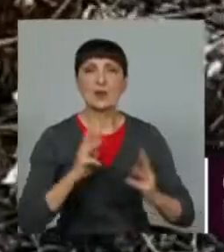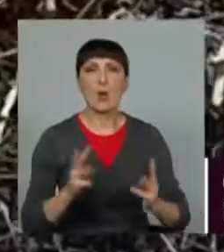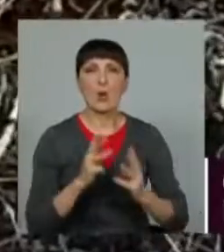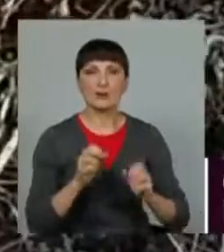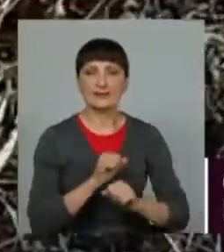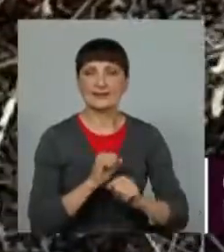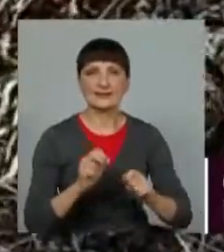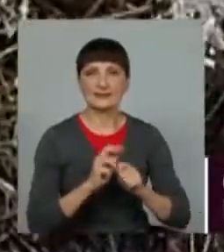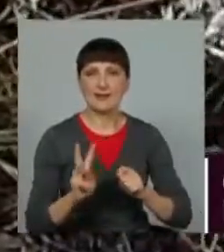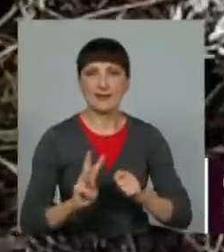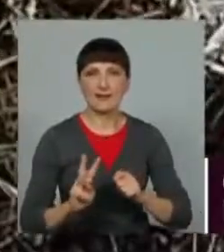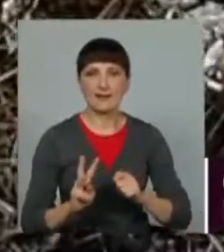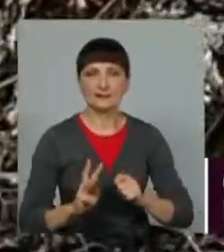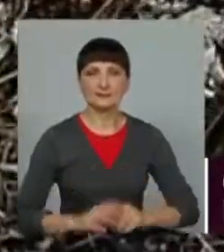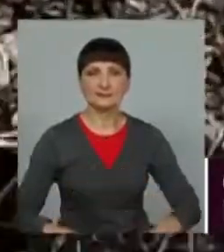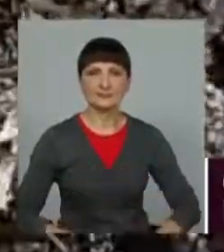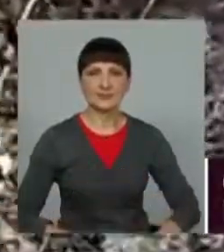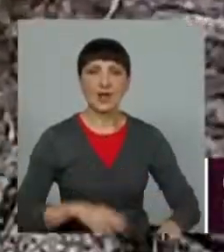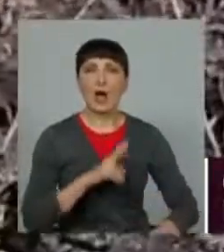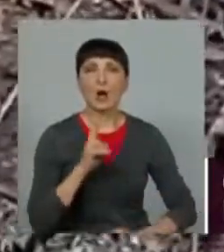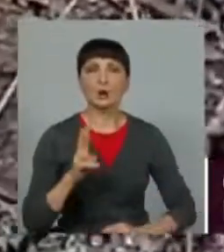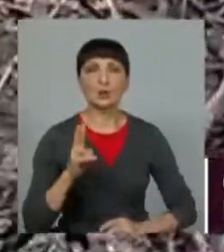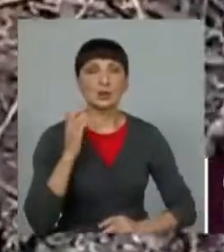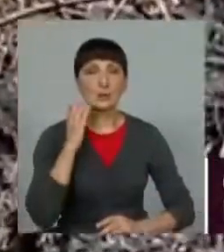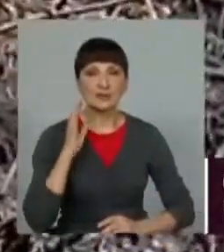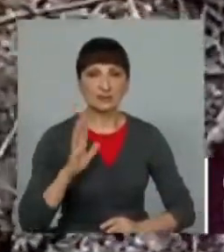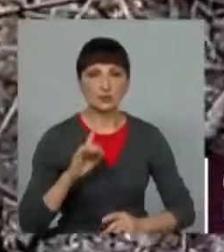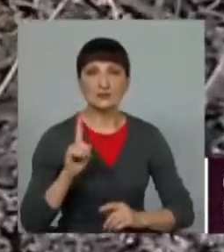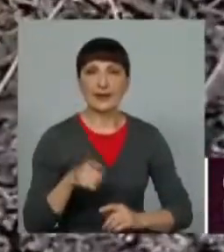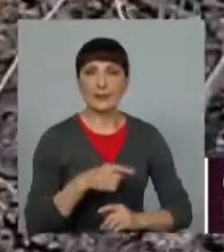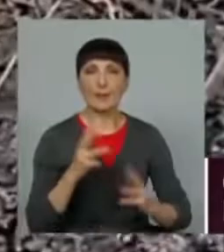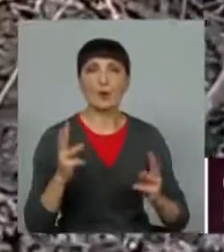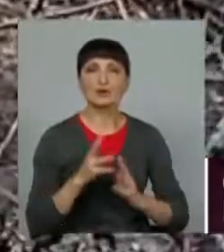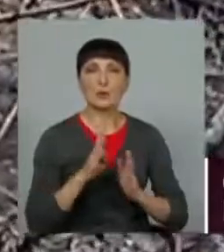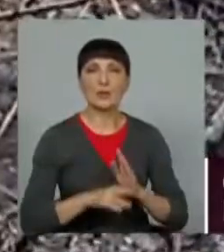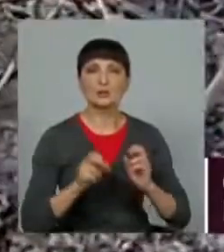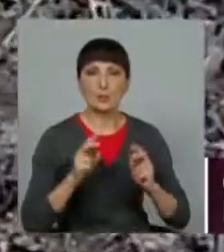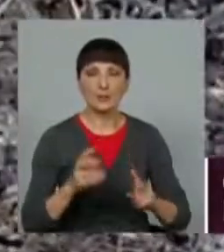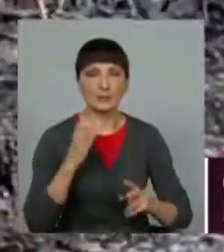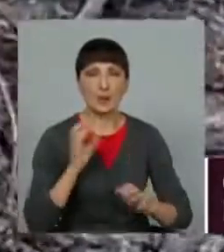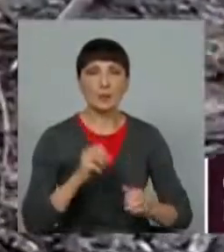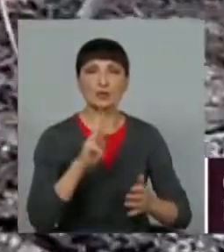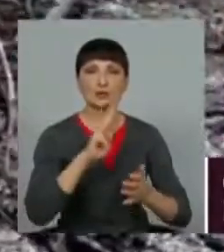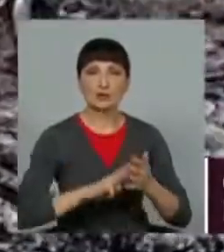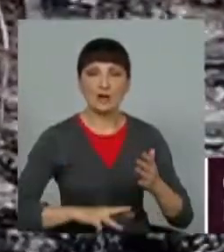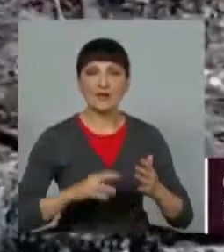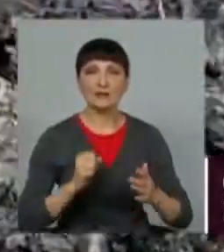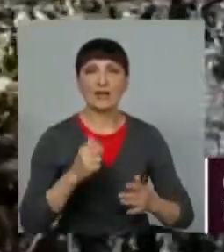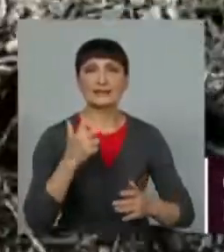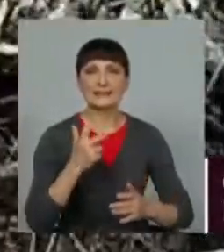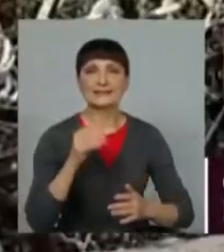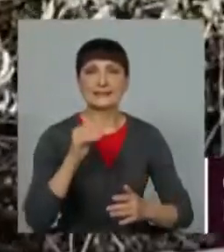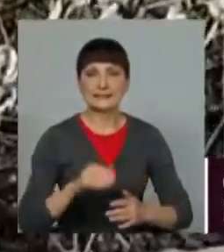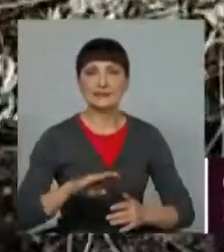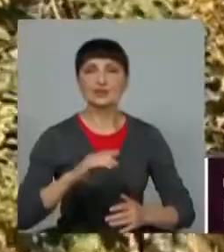открытого огня и разведения костров. Ну а тех, кто игнорирует требования пожарной безопасности, могут оштрафовать почти на 300